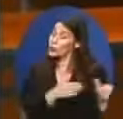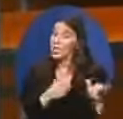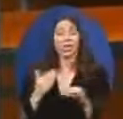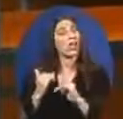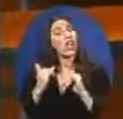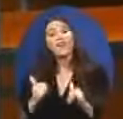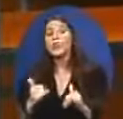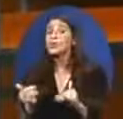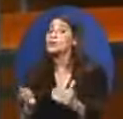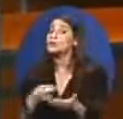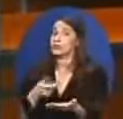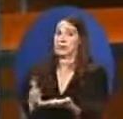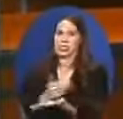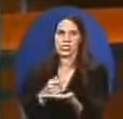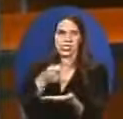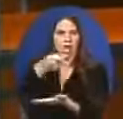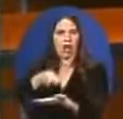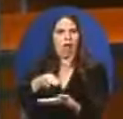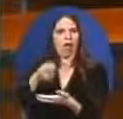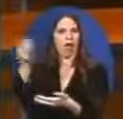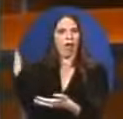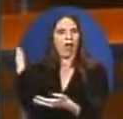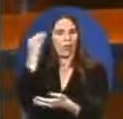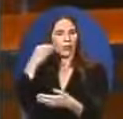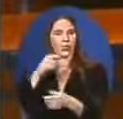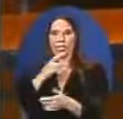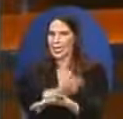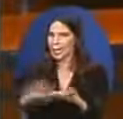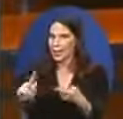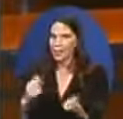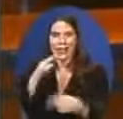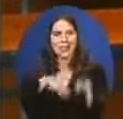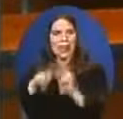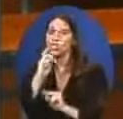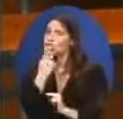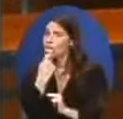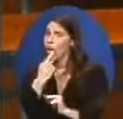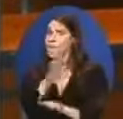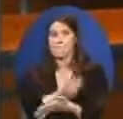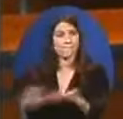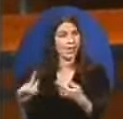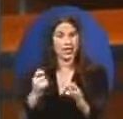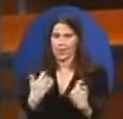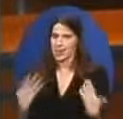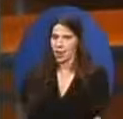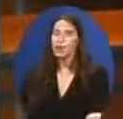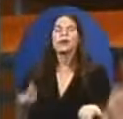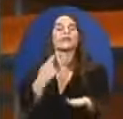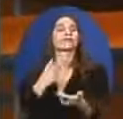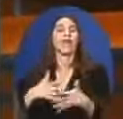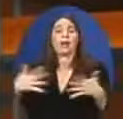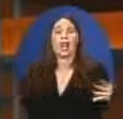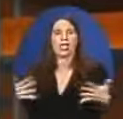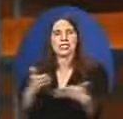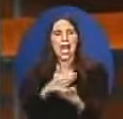חינם בגני ילדים, שזה חיסכון אדיר, טיפולי שיניים חינם, מס הכנסה שלילי, הגדלת שכר מינימום, הסכמי